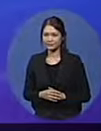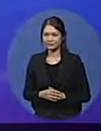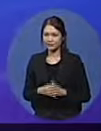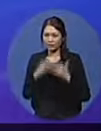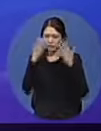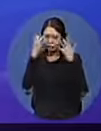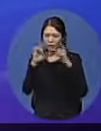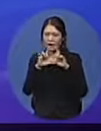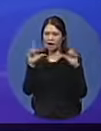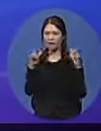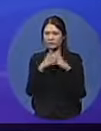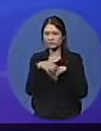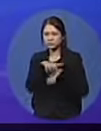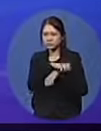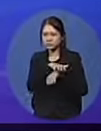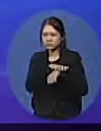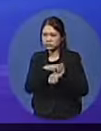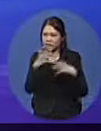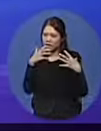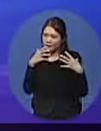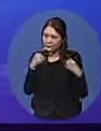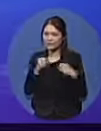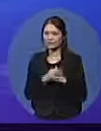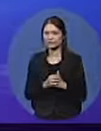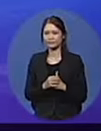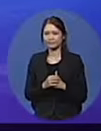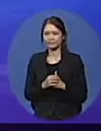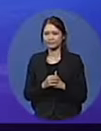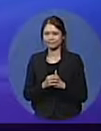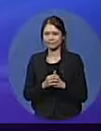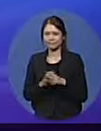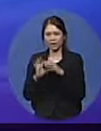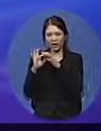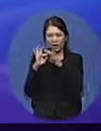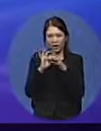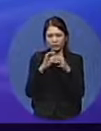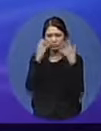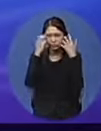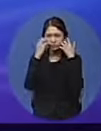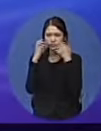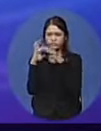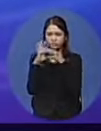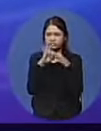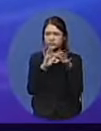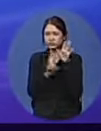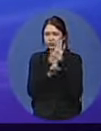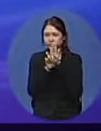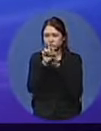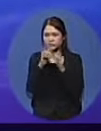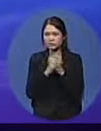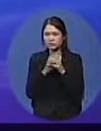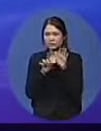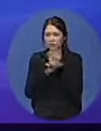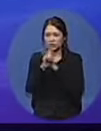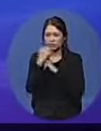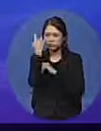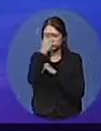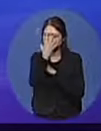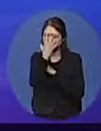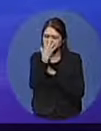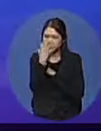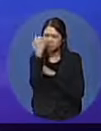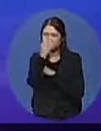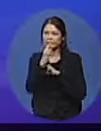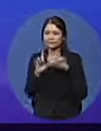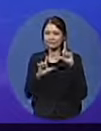무더운 날씨에 불쾌지수도 높아지는 때입니다. 한동안 폭염도 계속된다고 하는데요. 덥다고 찌푸린 표정만 지을